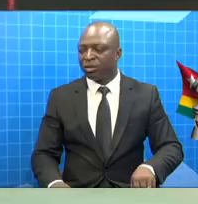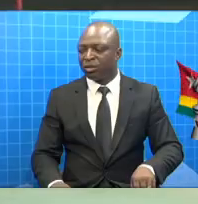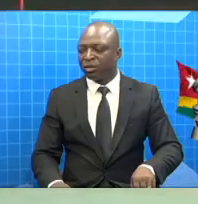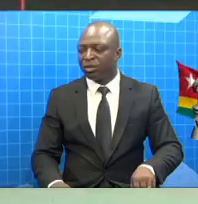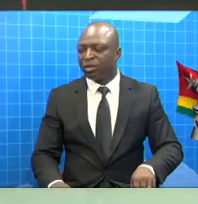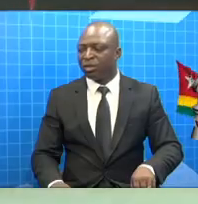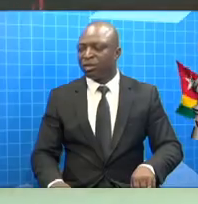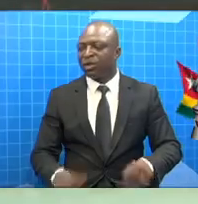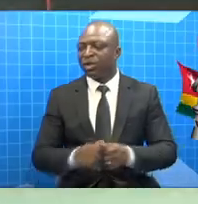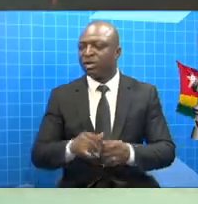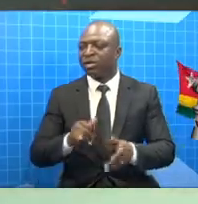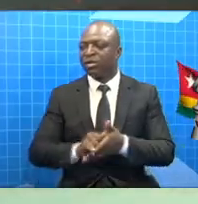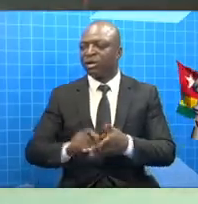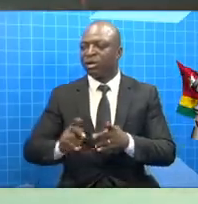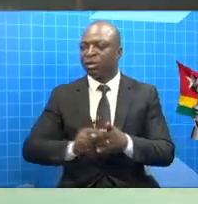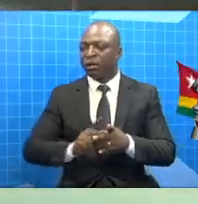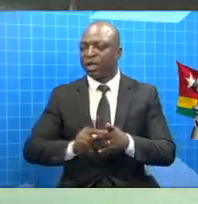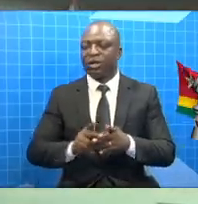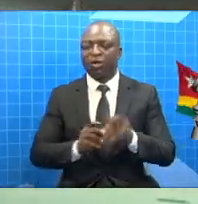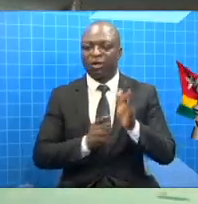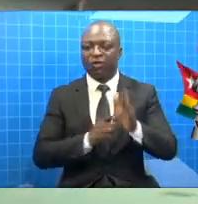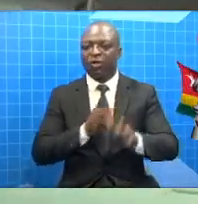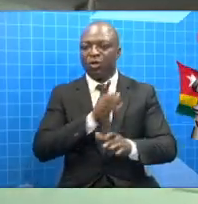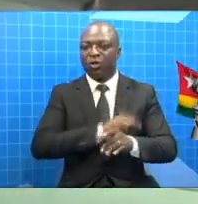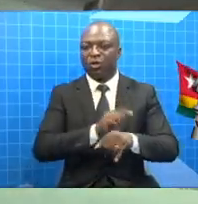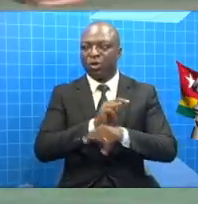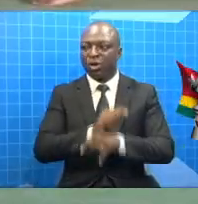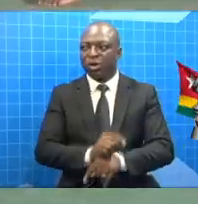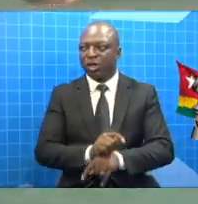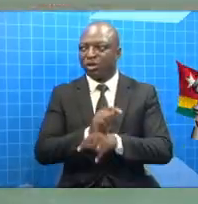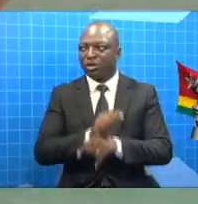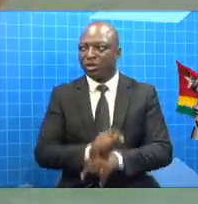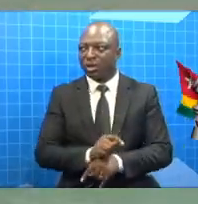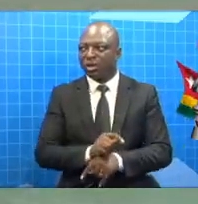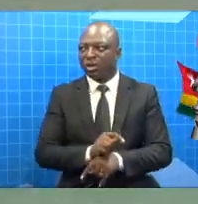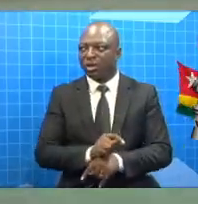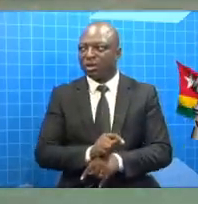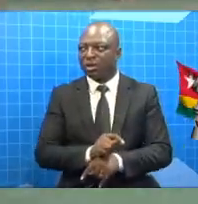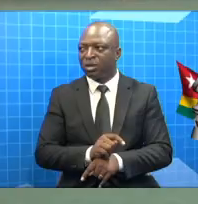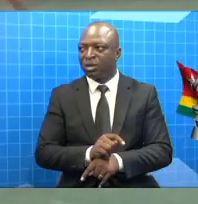Accoutrements et pratiques qui reflètent le Togo traditionnel.